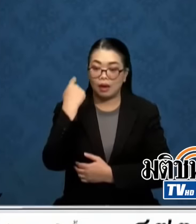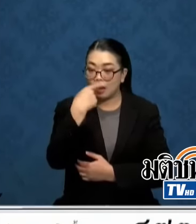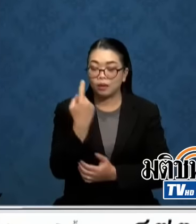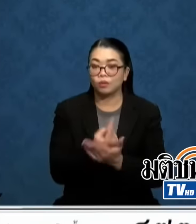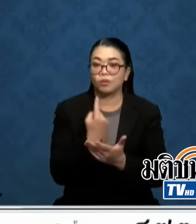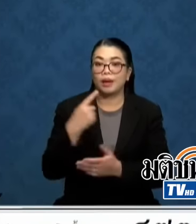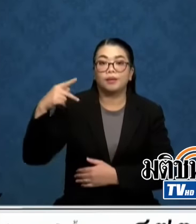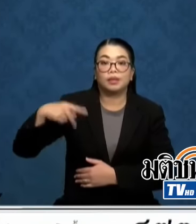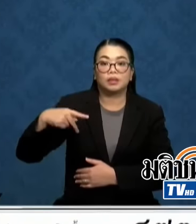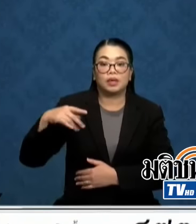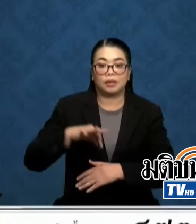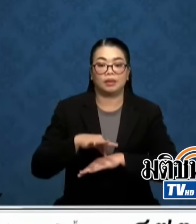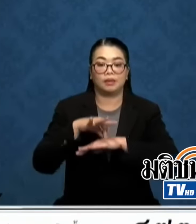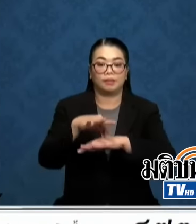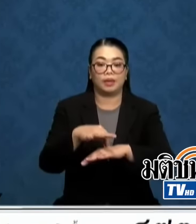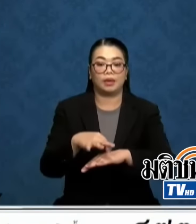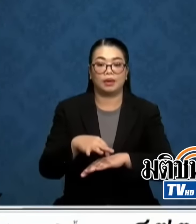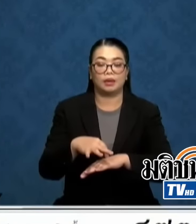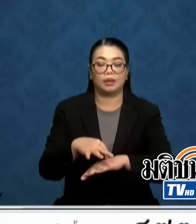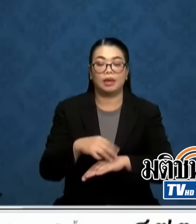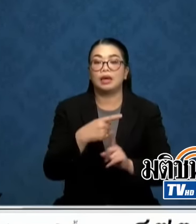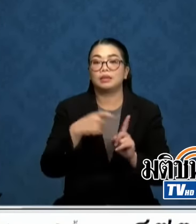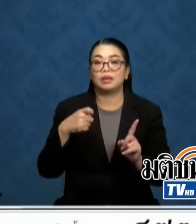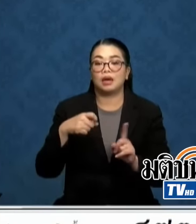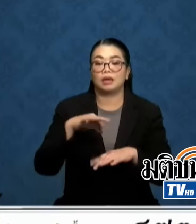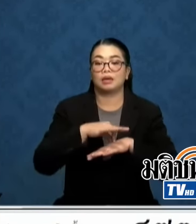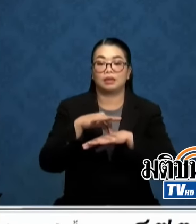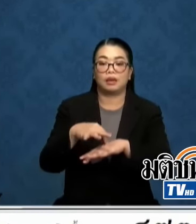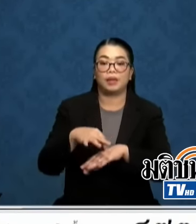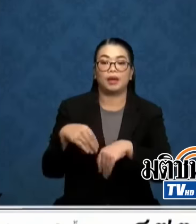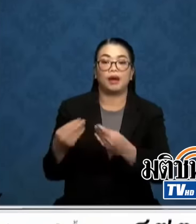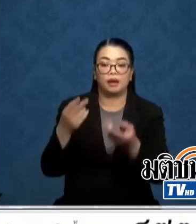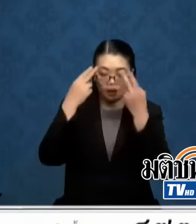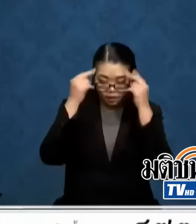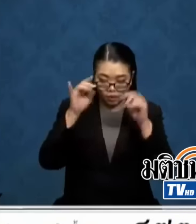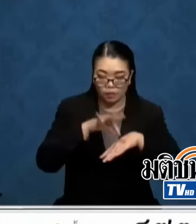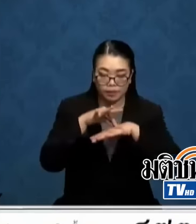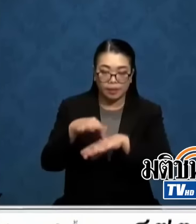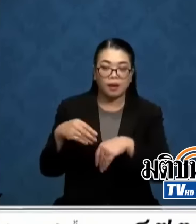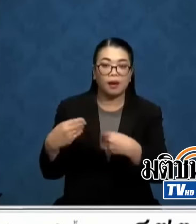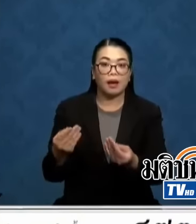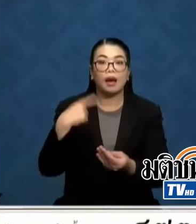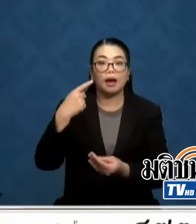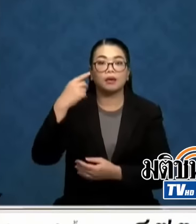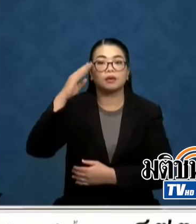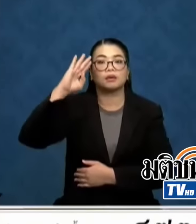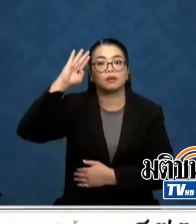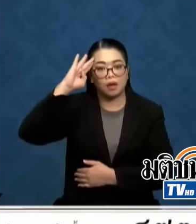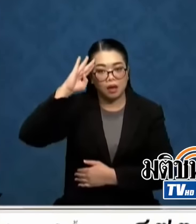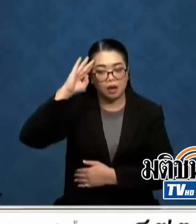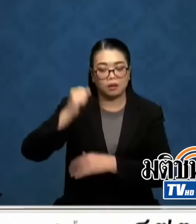ผู้แทนพิเศษที่ได้รับการแต่งตั้งกับนายกรัฐมนตรีที่มาจากคสชตอนนั้นส่วนใหญ่เป็นทหาร